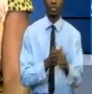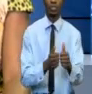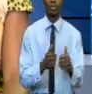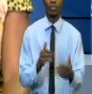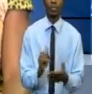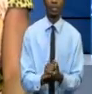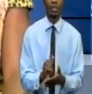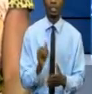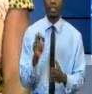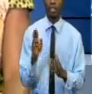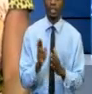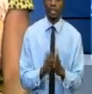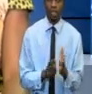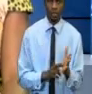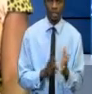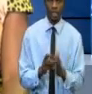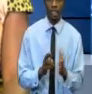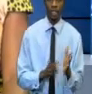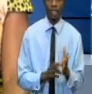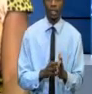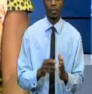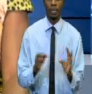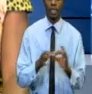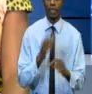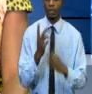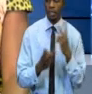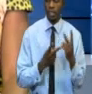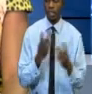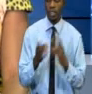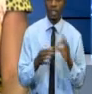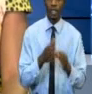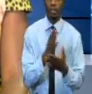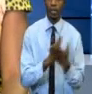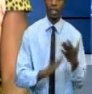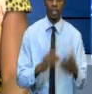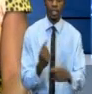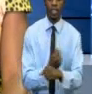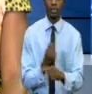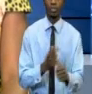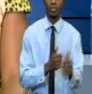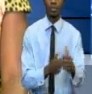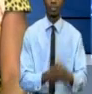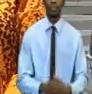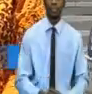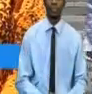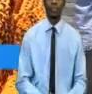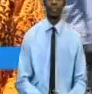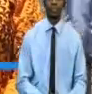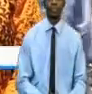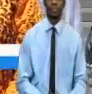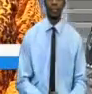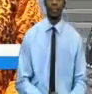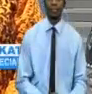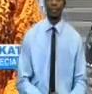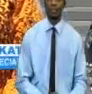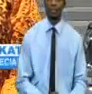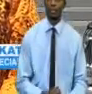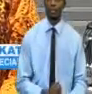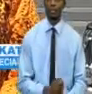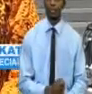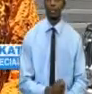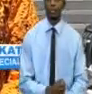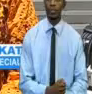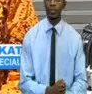des chantiers ce mercredi 9 décembre 2015. Célestin Muganza pour ce reportage. Madame